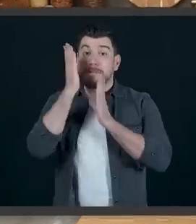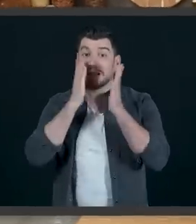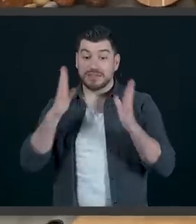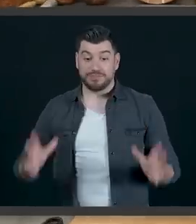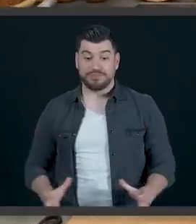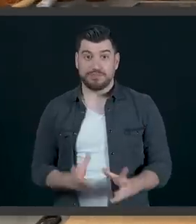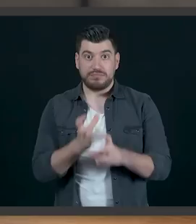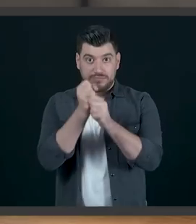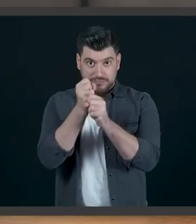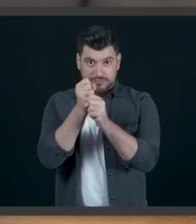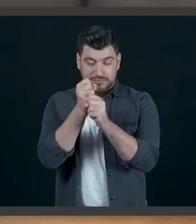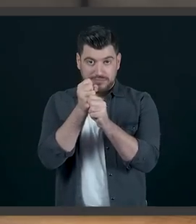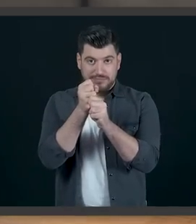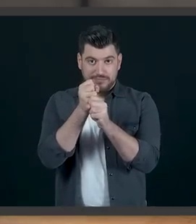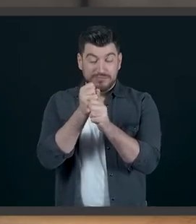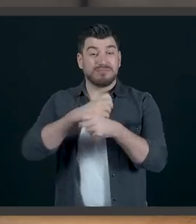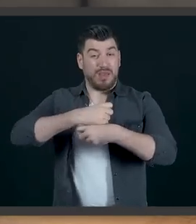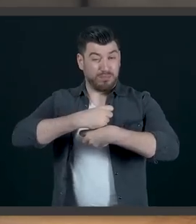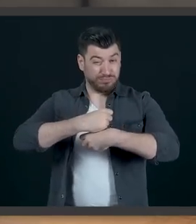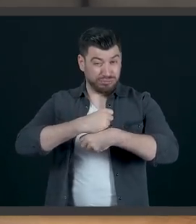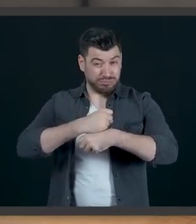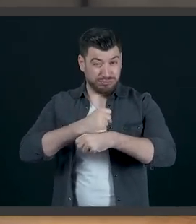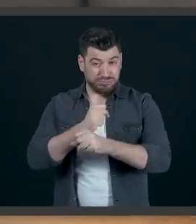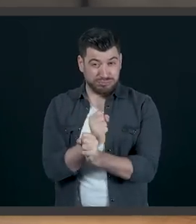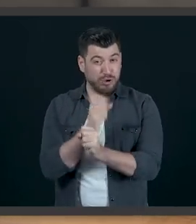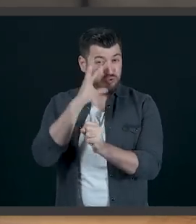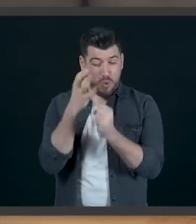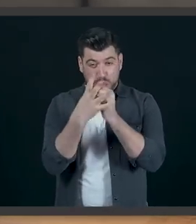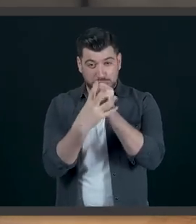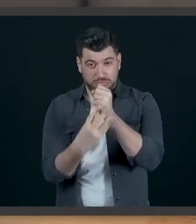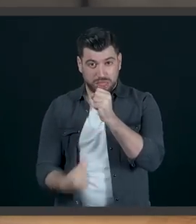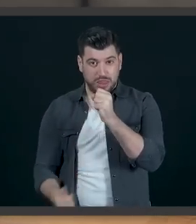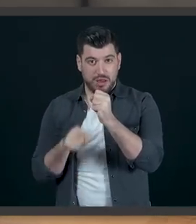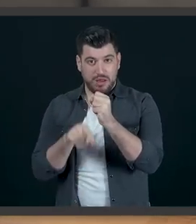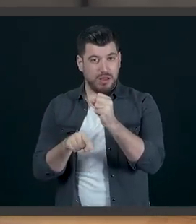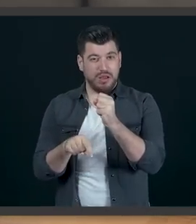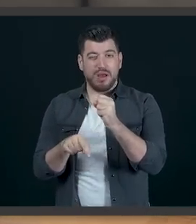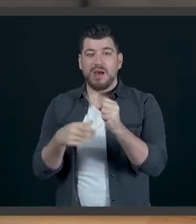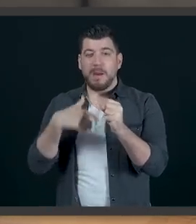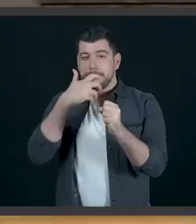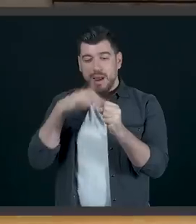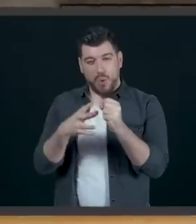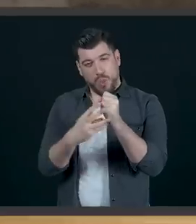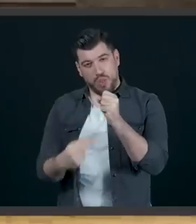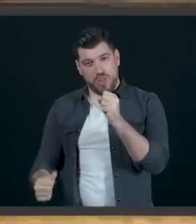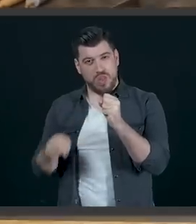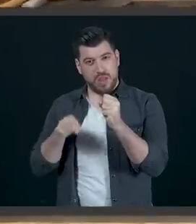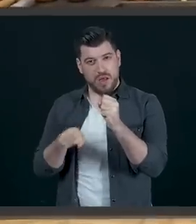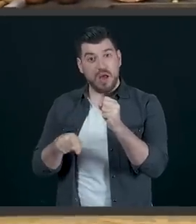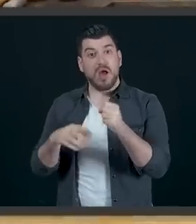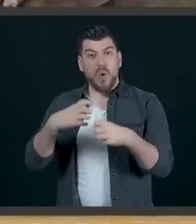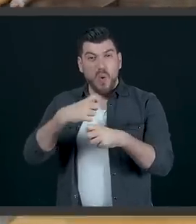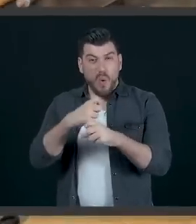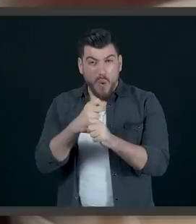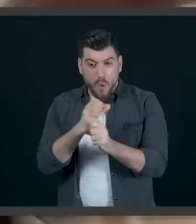Πιάνουμε καλά την πετσέτα και στίβουμε τα ζουμιά από το μήλο. Μην τα στύψετε όλα, τα